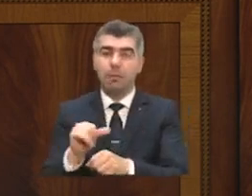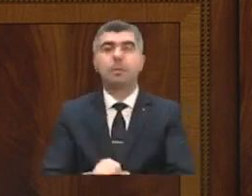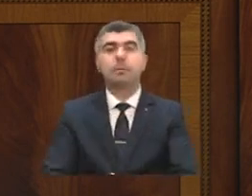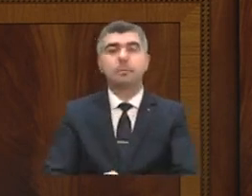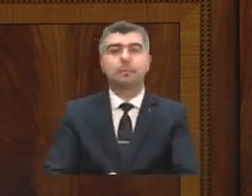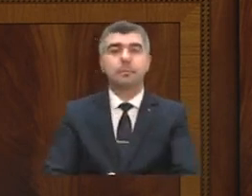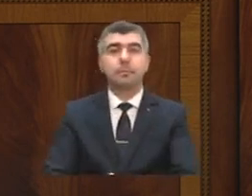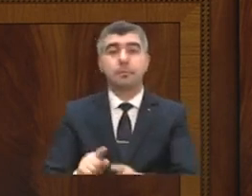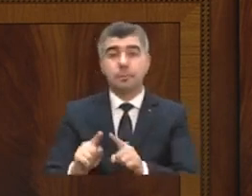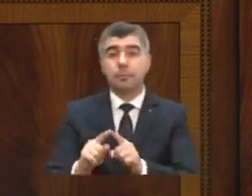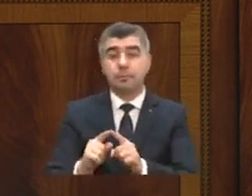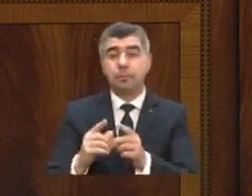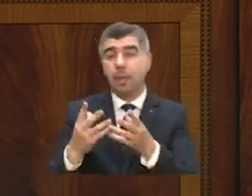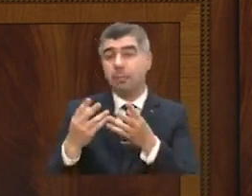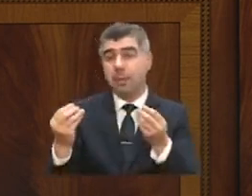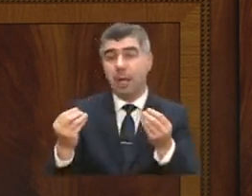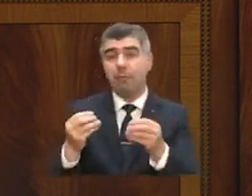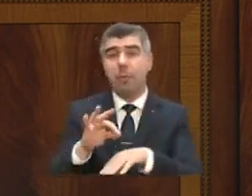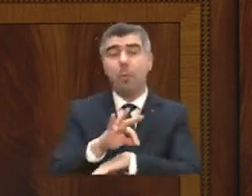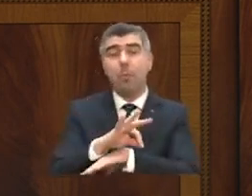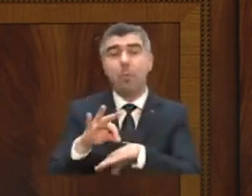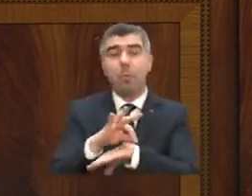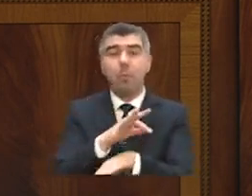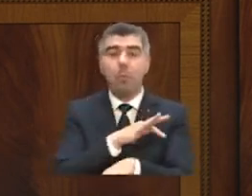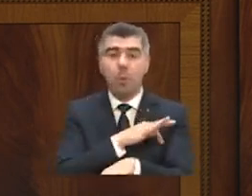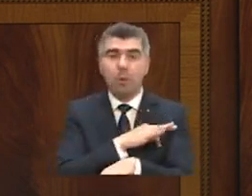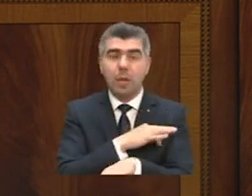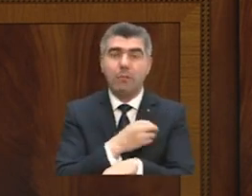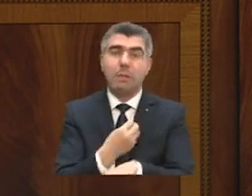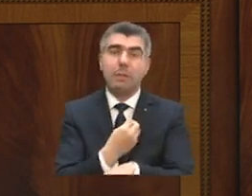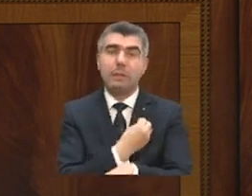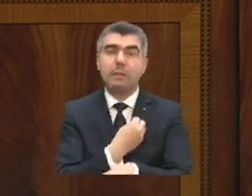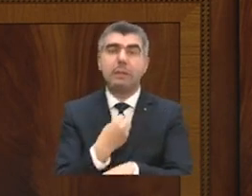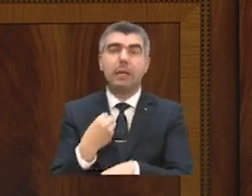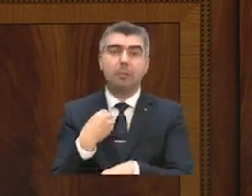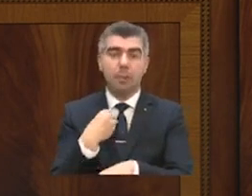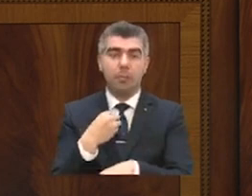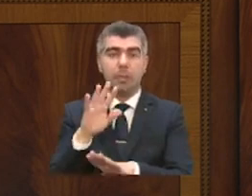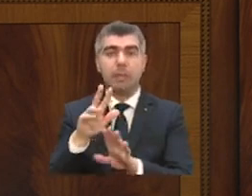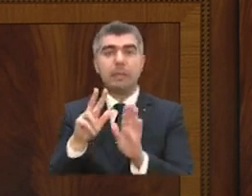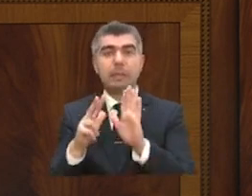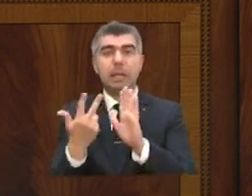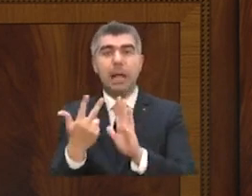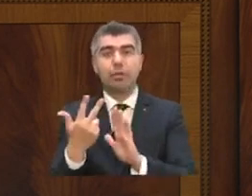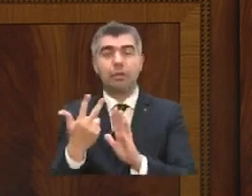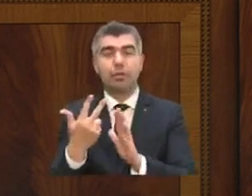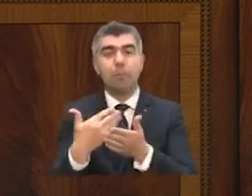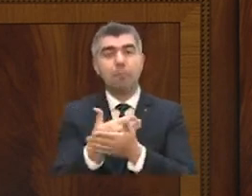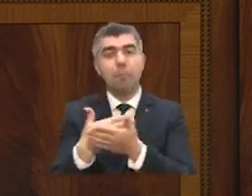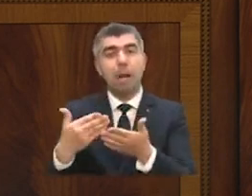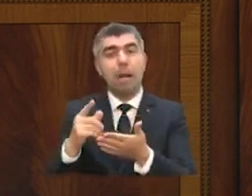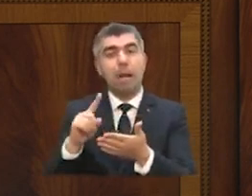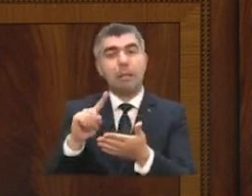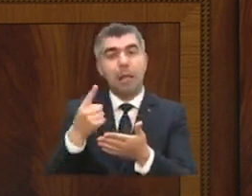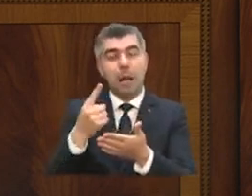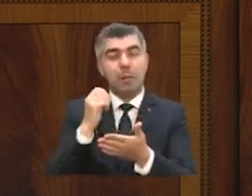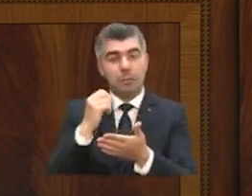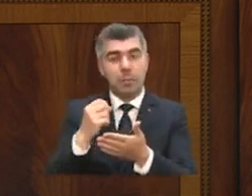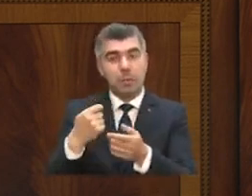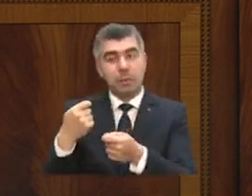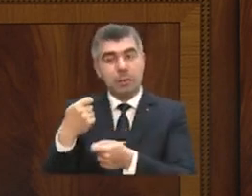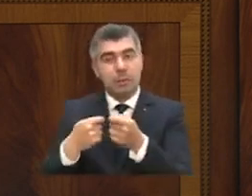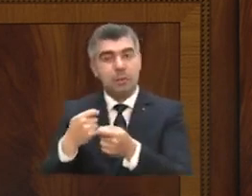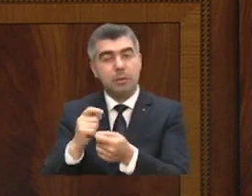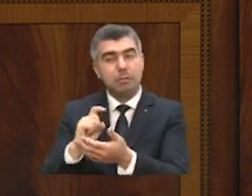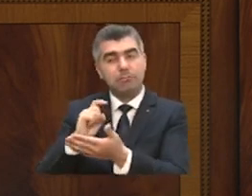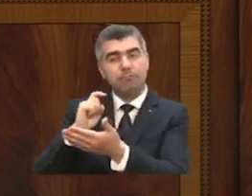وضعية عدد من الموظفين لا سيما في قطاع الصحة، وضخ 13 مليار ديال الدهم في الاقتصاد الوطني لأداء